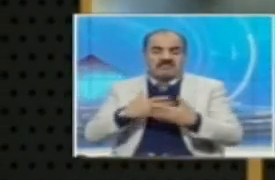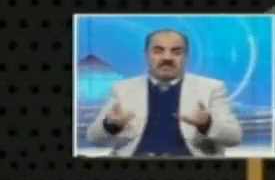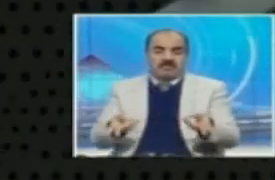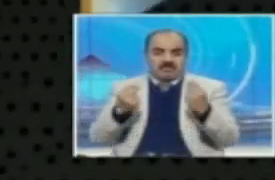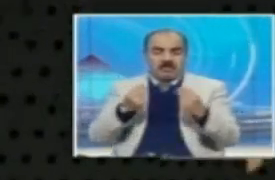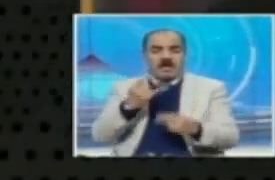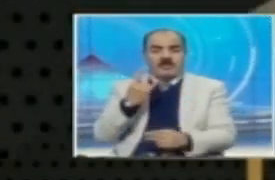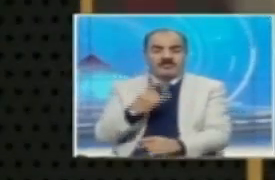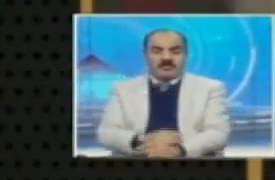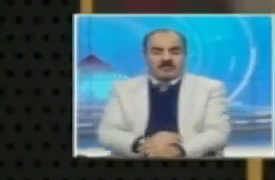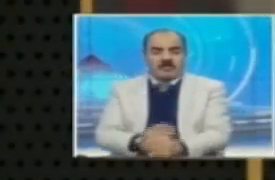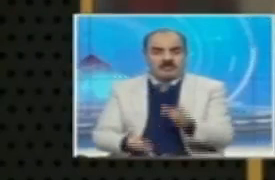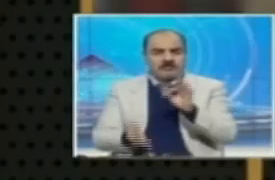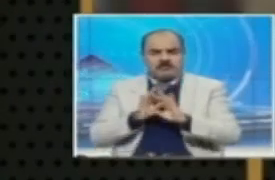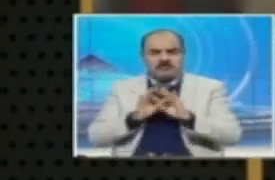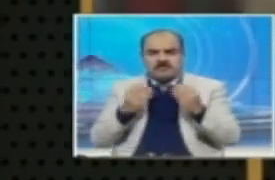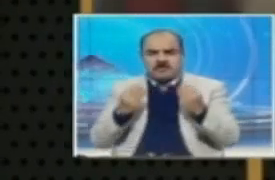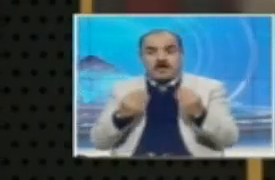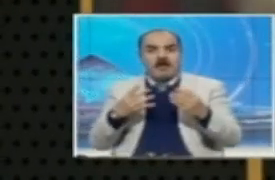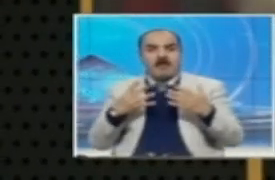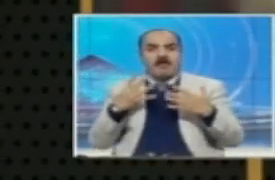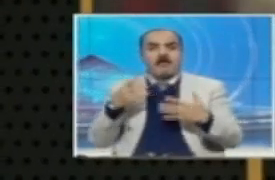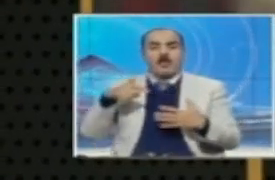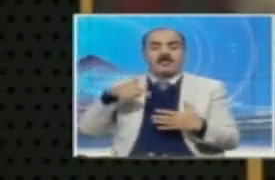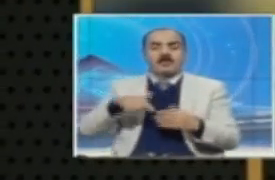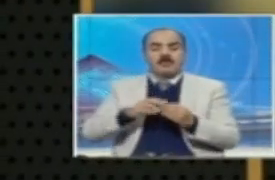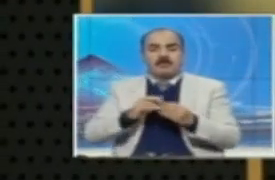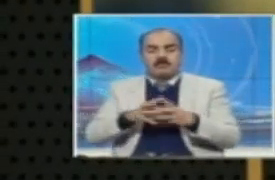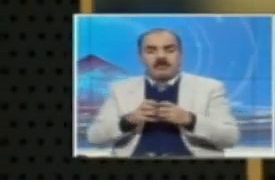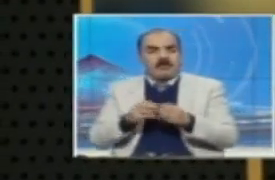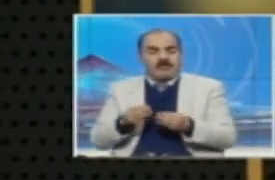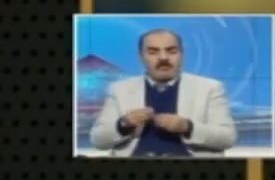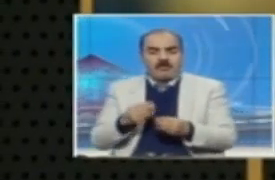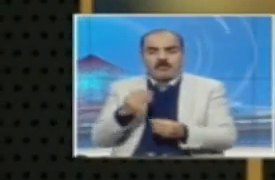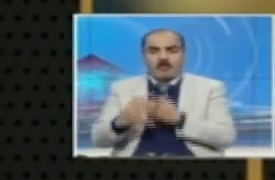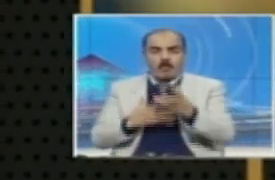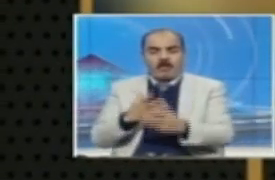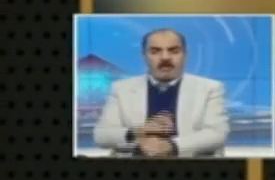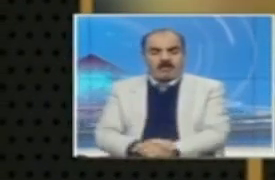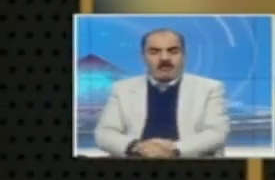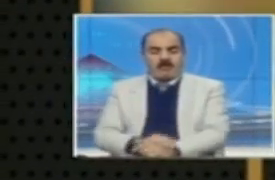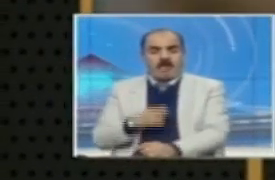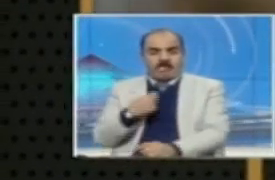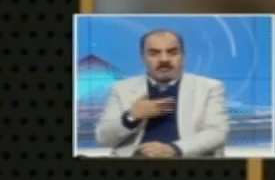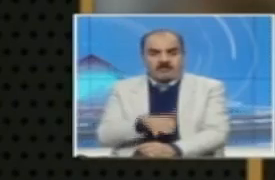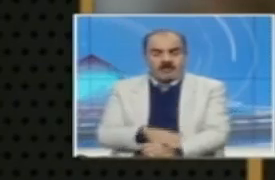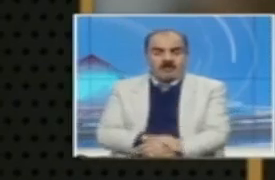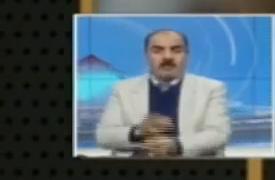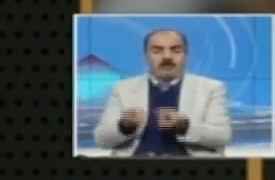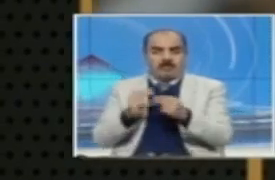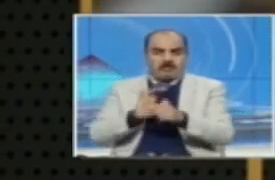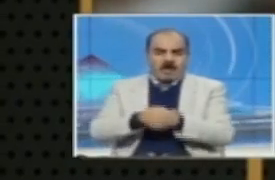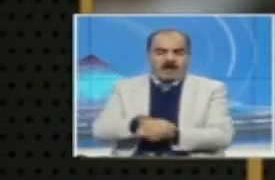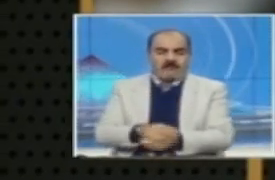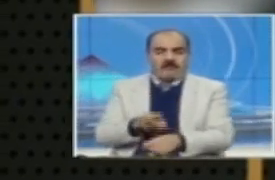متنوعة، وتم كشف غموض 64 حادث ما بين حريق عمد وقتل وسرقة